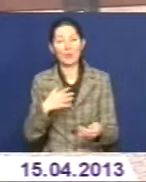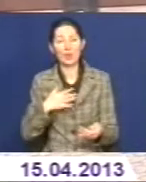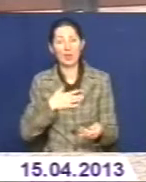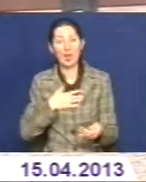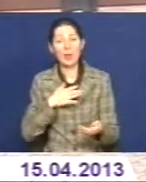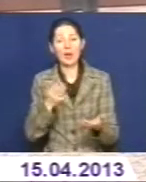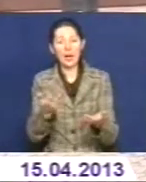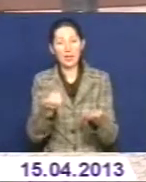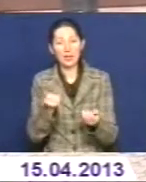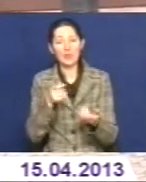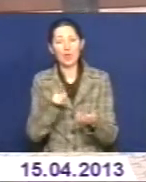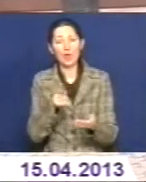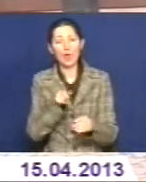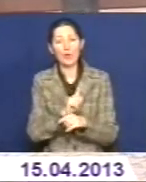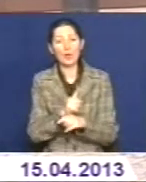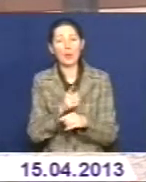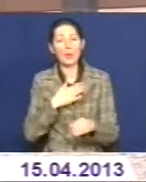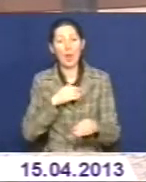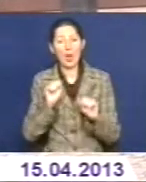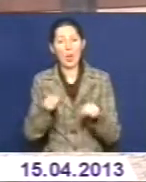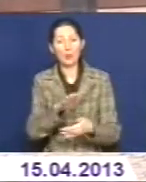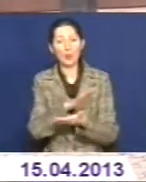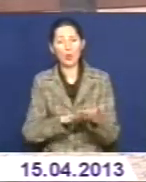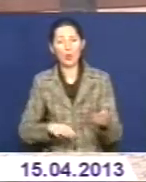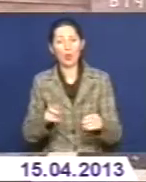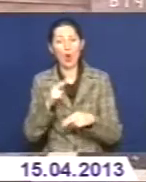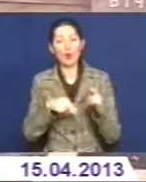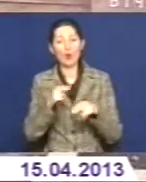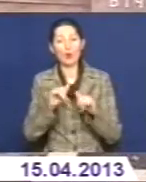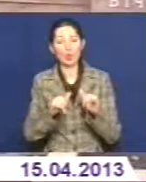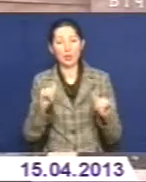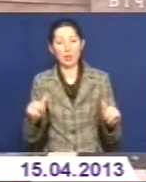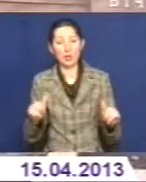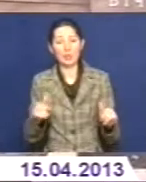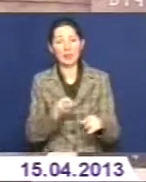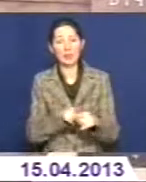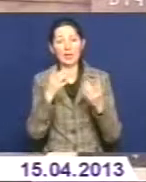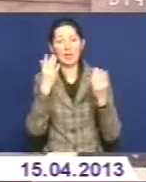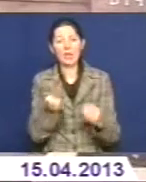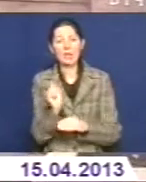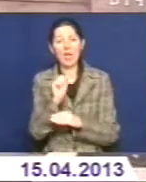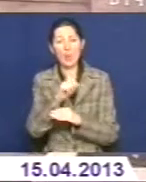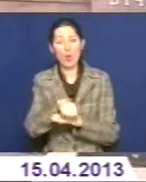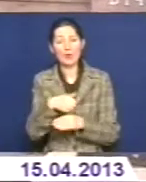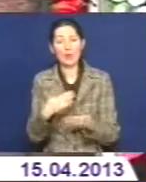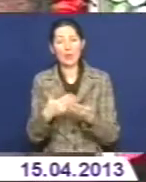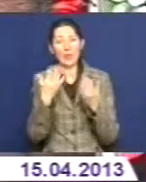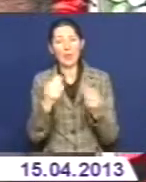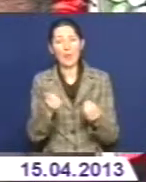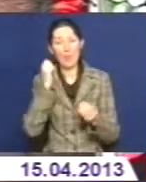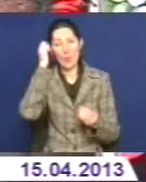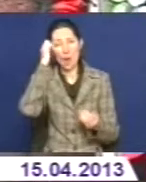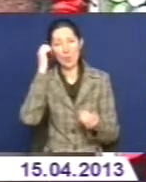той Тернопіль саме нам, і ми можемо продовжувати його розбудовувати і розвивати. У цей день ми схиляємо голови перед їх пам'яттю, усвідомлюючи